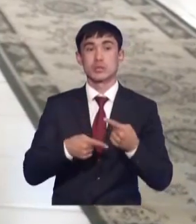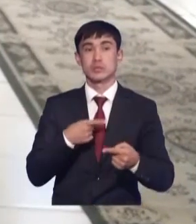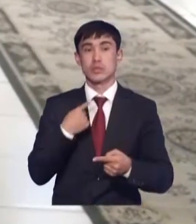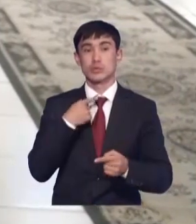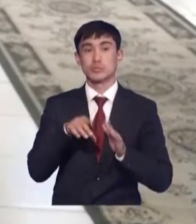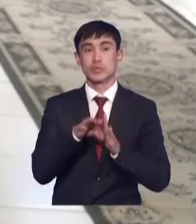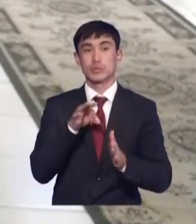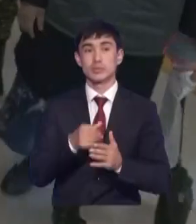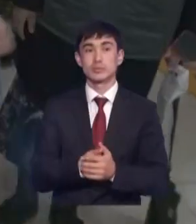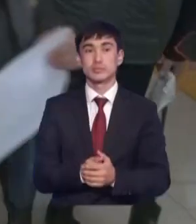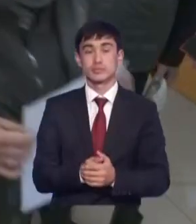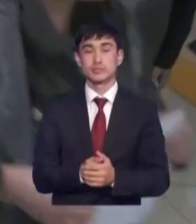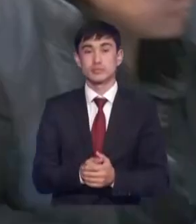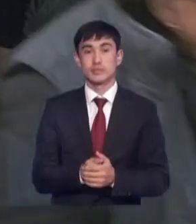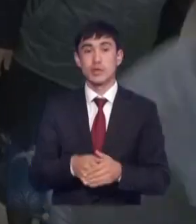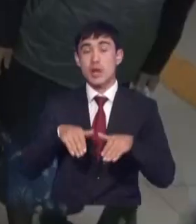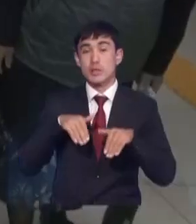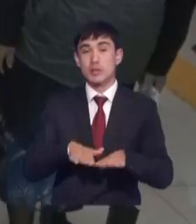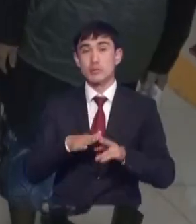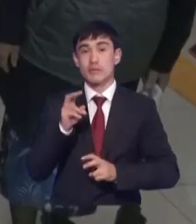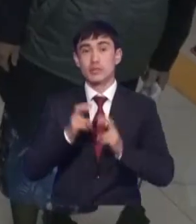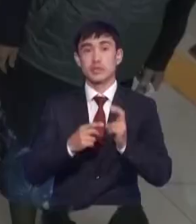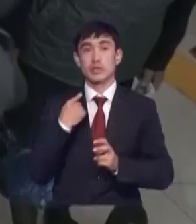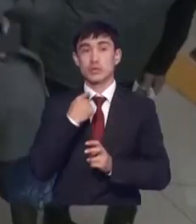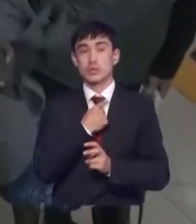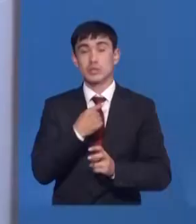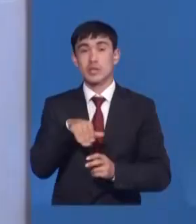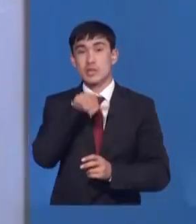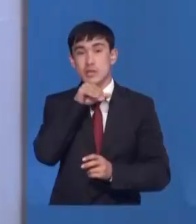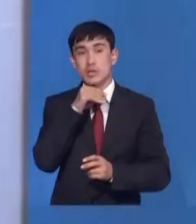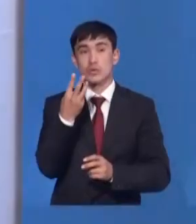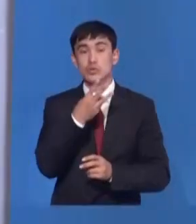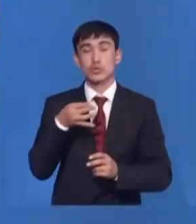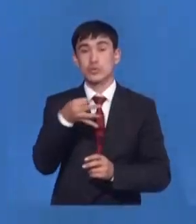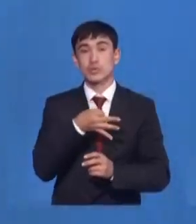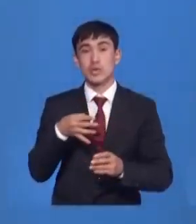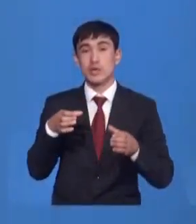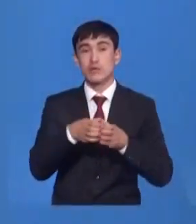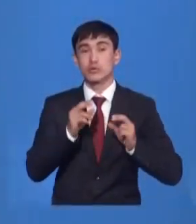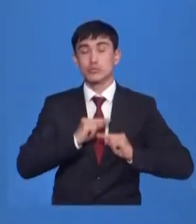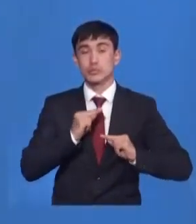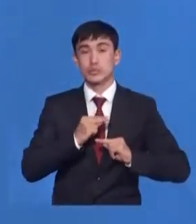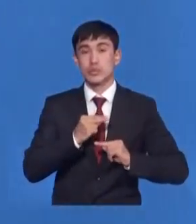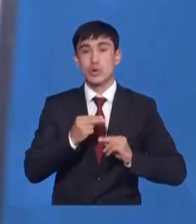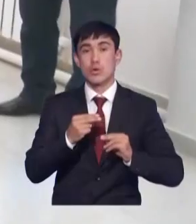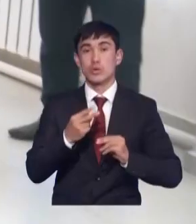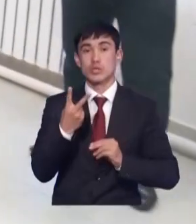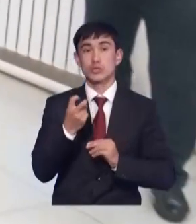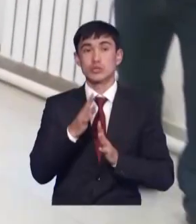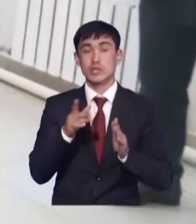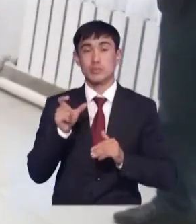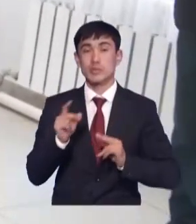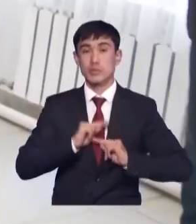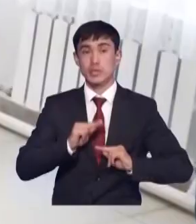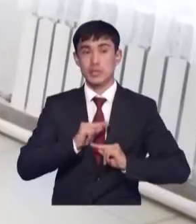дауыс беруде. Тігін фабрикасының Талдықорғаннан өзге Текелімен 3 ауданда филиалдары жұмыс істейді. Онда 200-дей адам